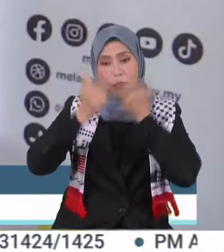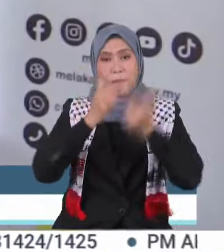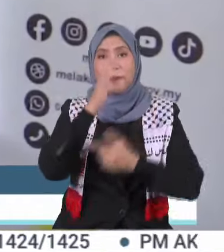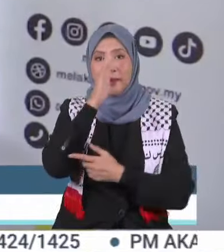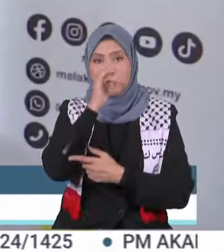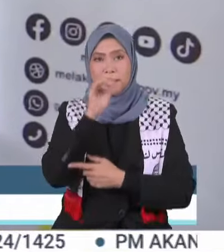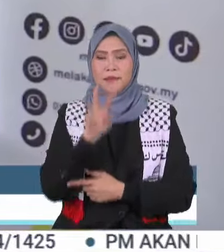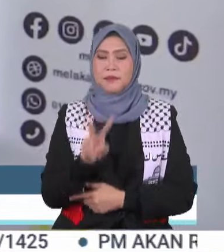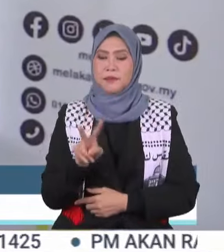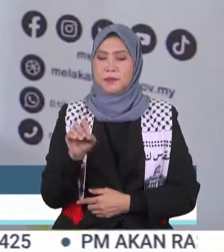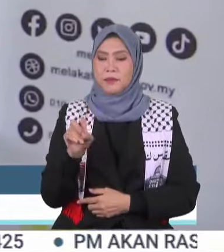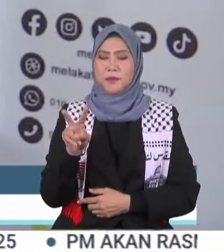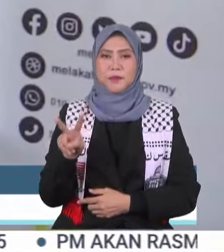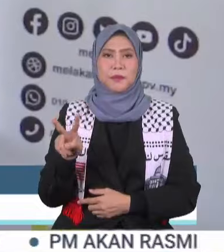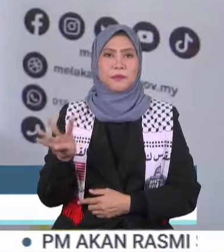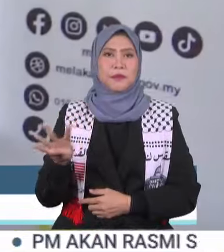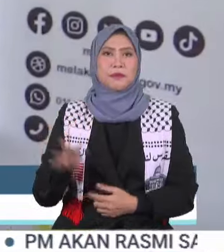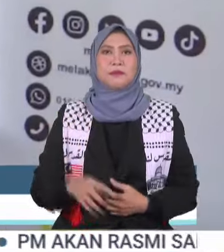2024